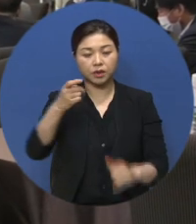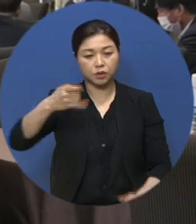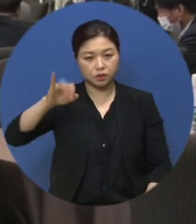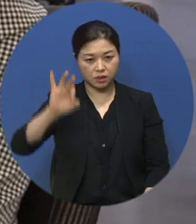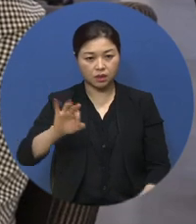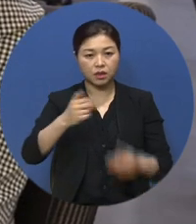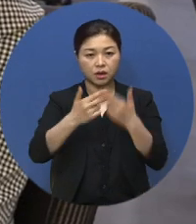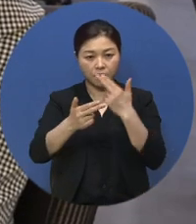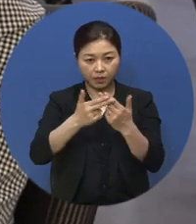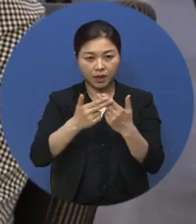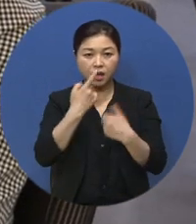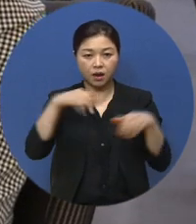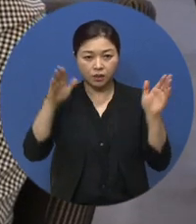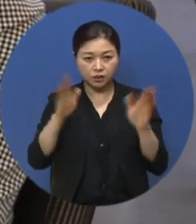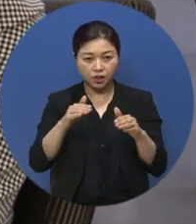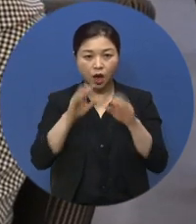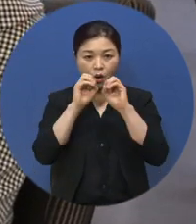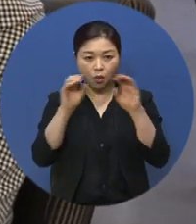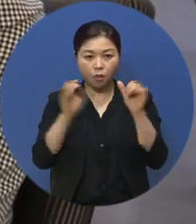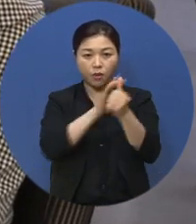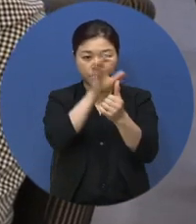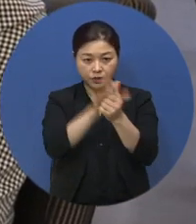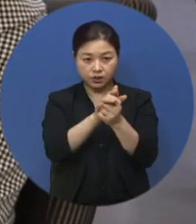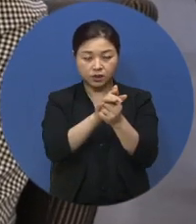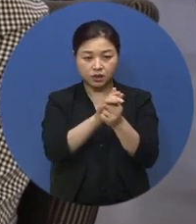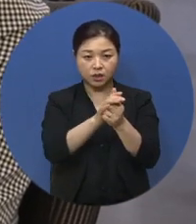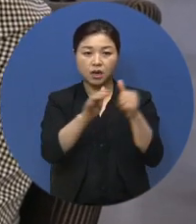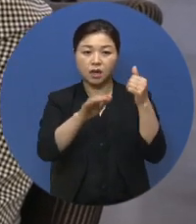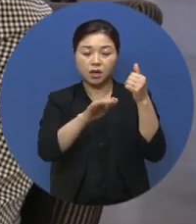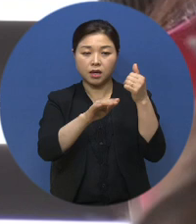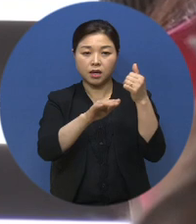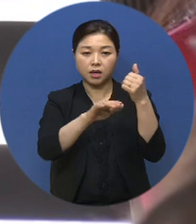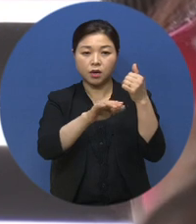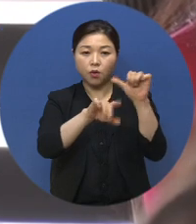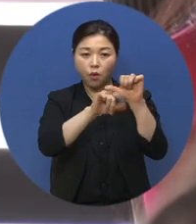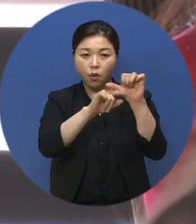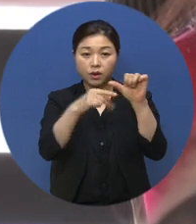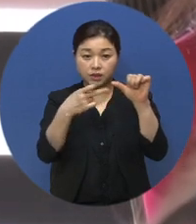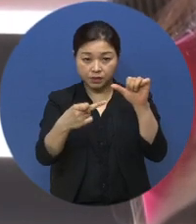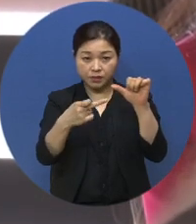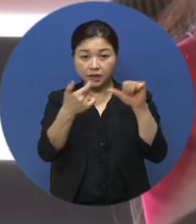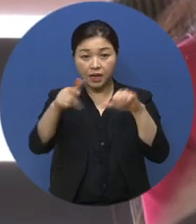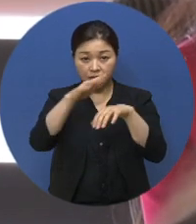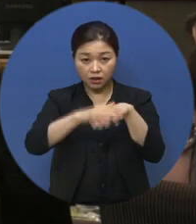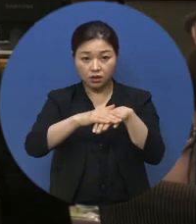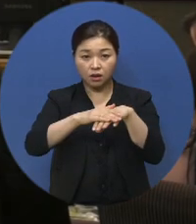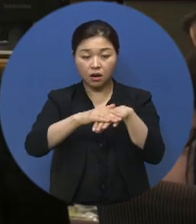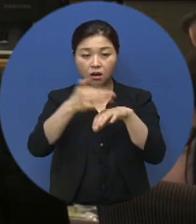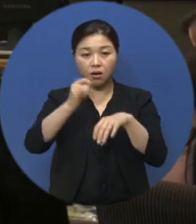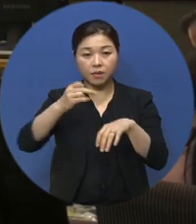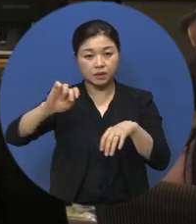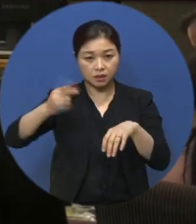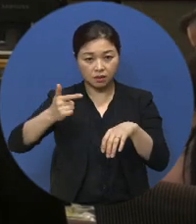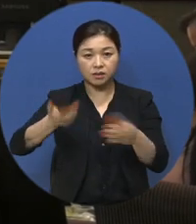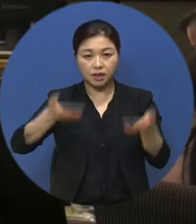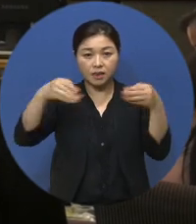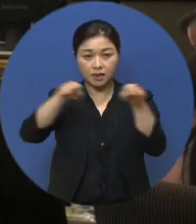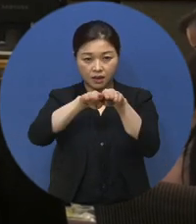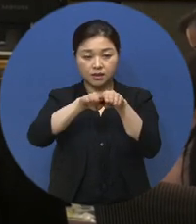한국장애인멘토링협회 엔젤 홍보대사 위촉식이 지난 12일 대전 유성컨벤션센터에서 열렸습니다.